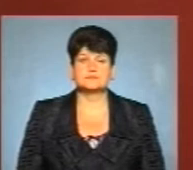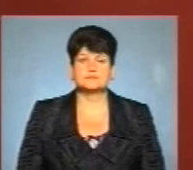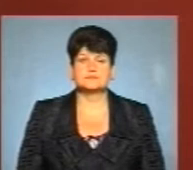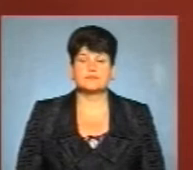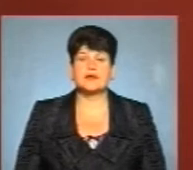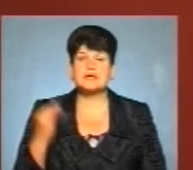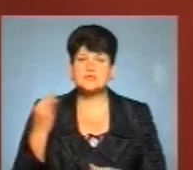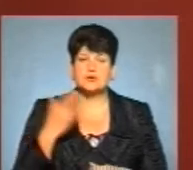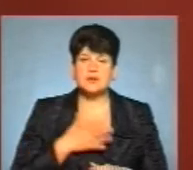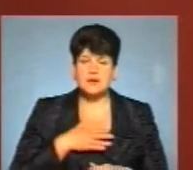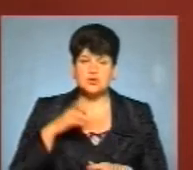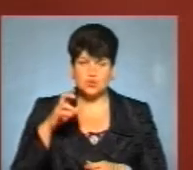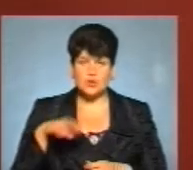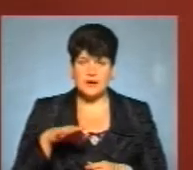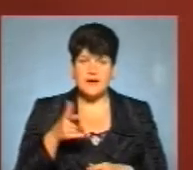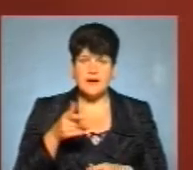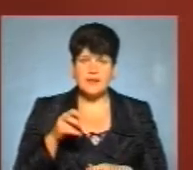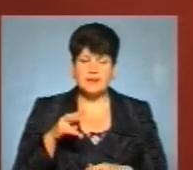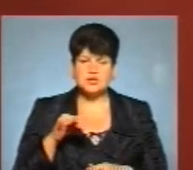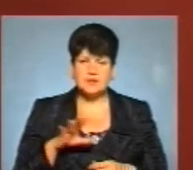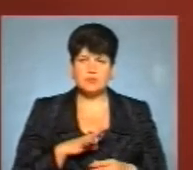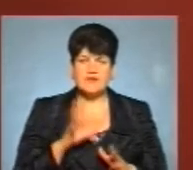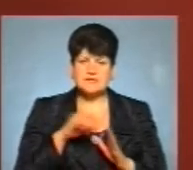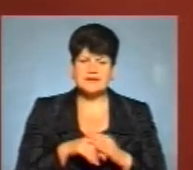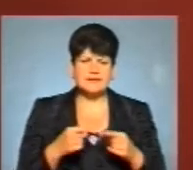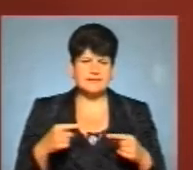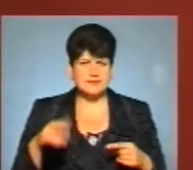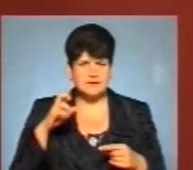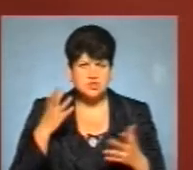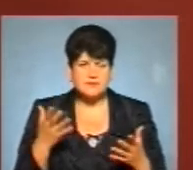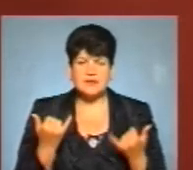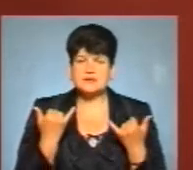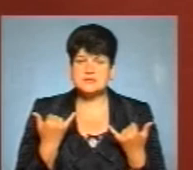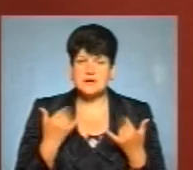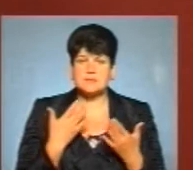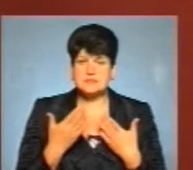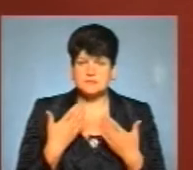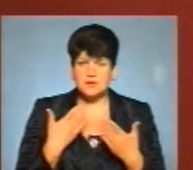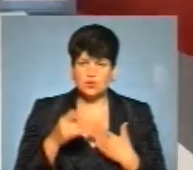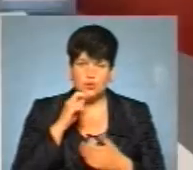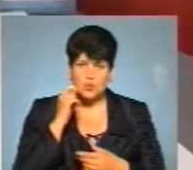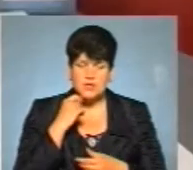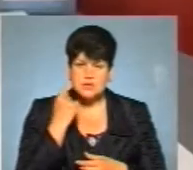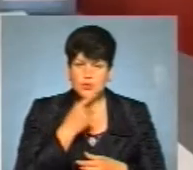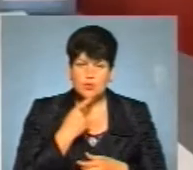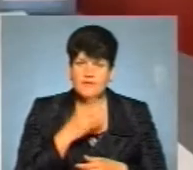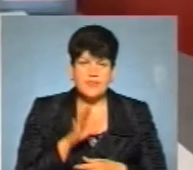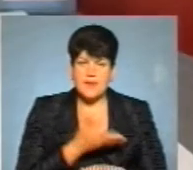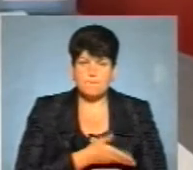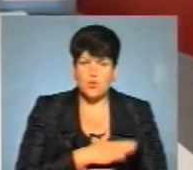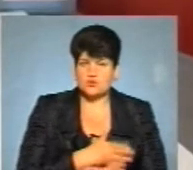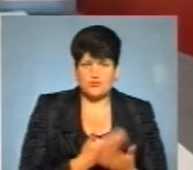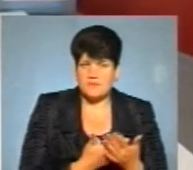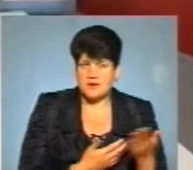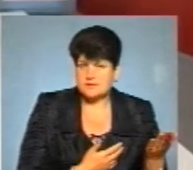Історія нашого краю Галичина перебувала в складі різних держав. Але все ж таки зараз ми спілкуємося українською мовою, а не польською, до